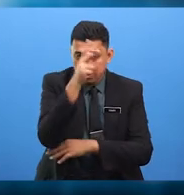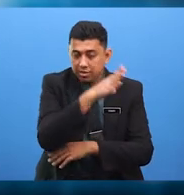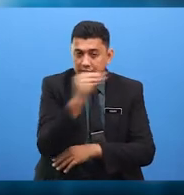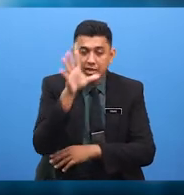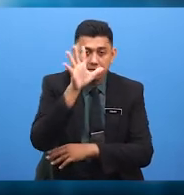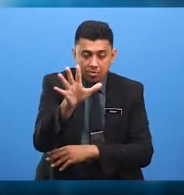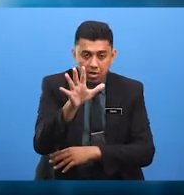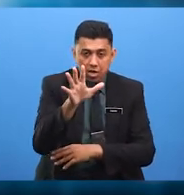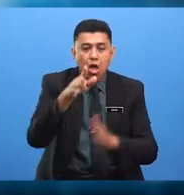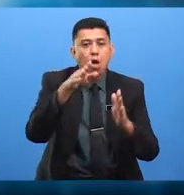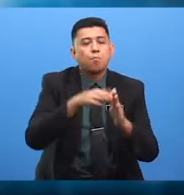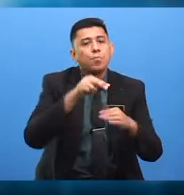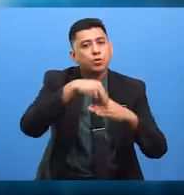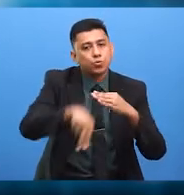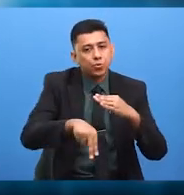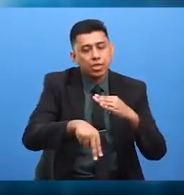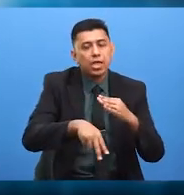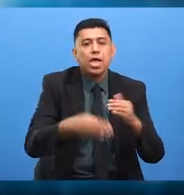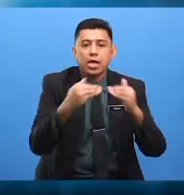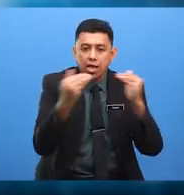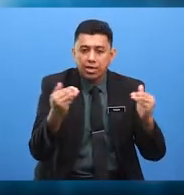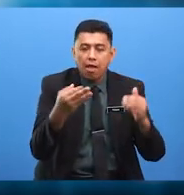menurunkan kadar faedah pinjaman